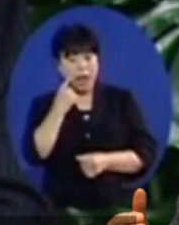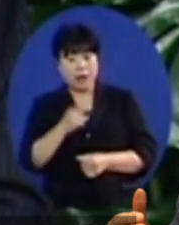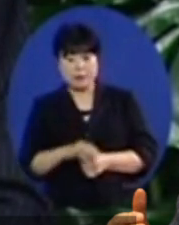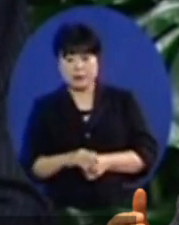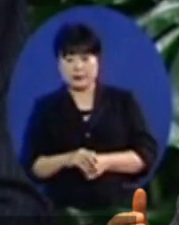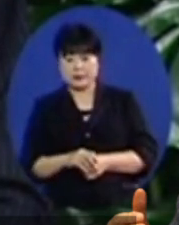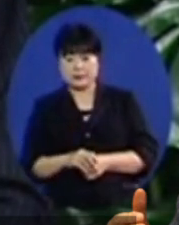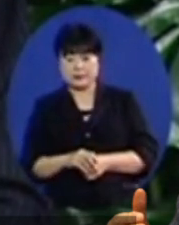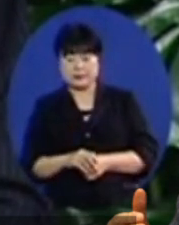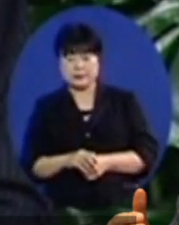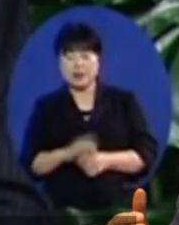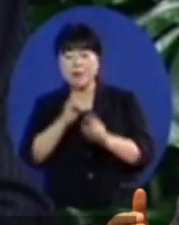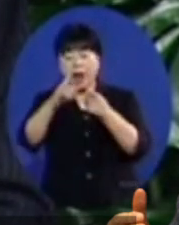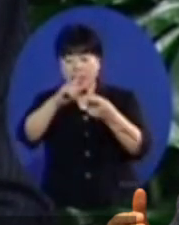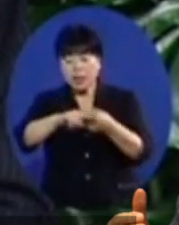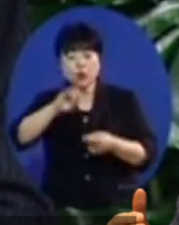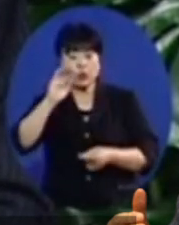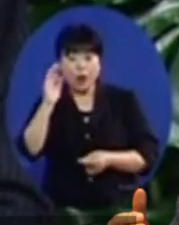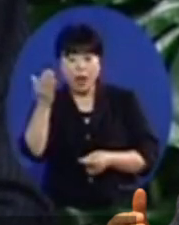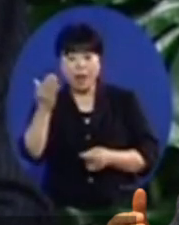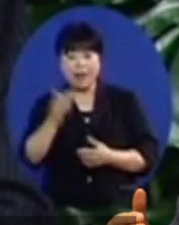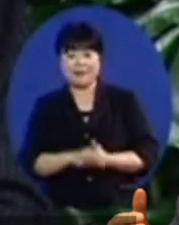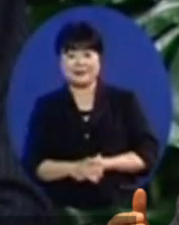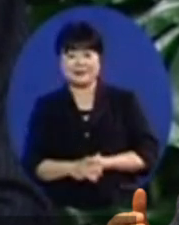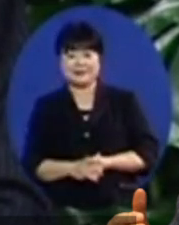사람은 그 말대로도 되는 것입니다.